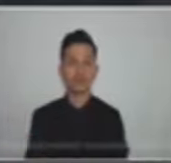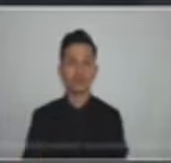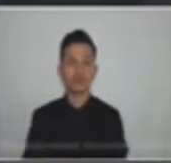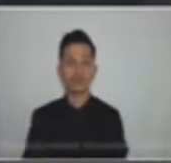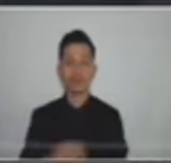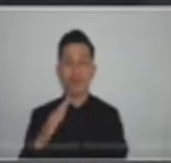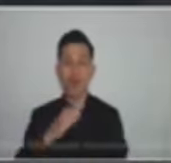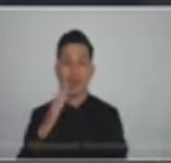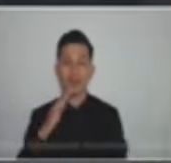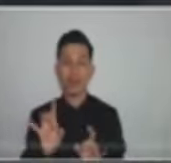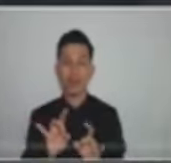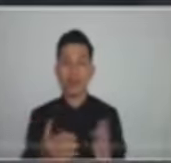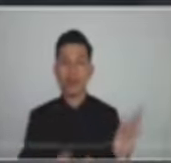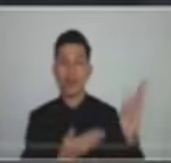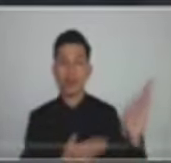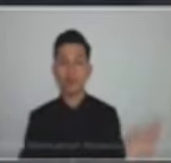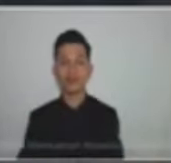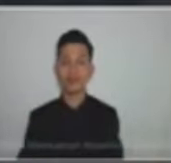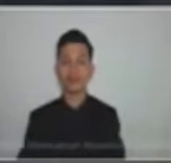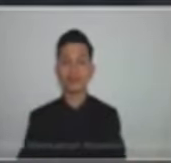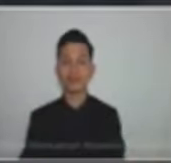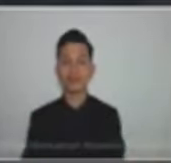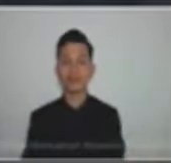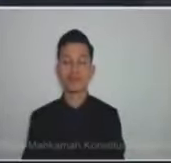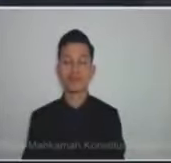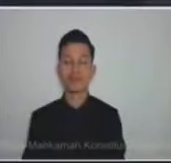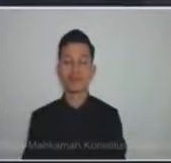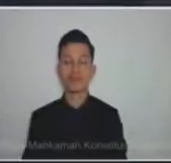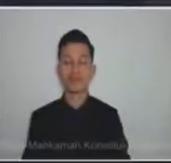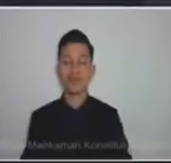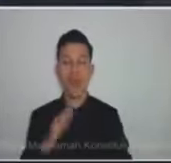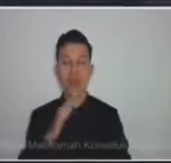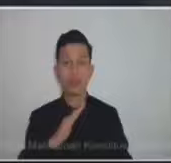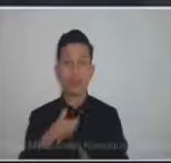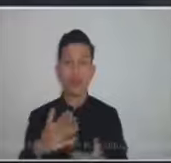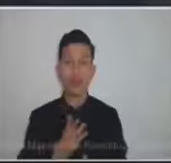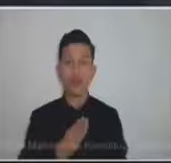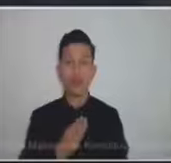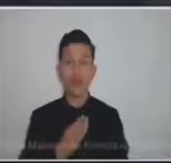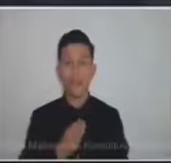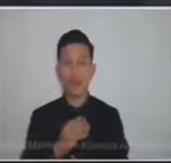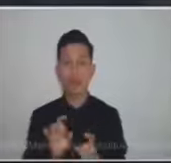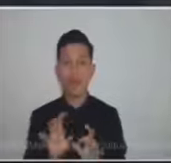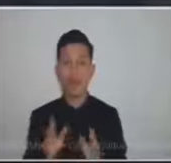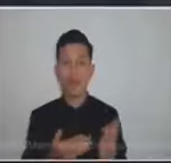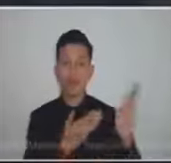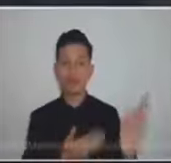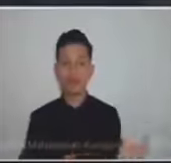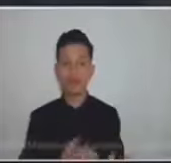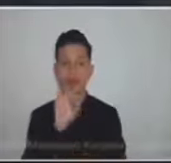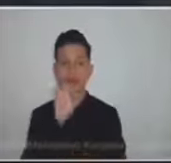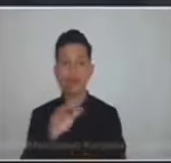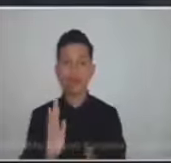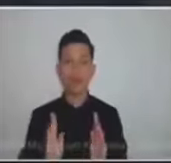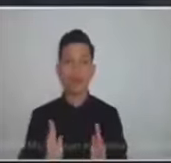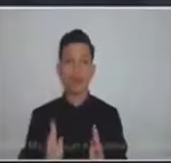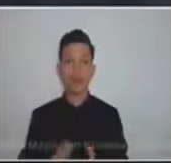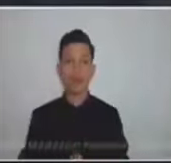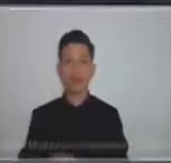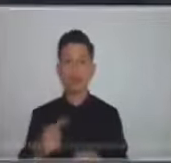eh baik conkuring opinion maupun disenting opinionnya dianggap diucapkan yang pada